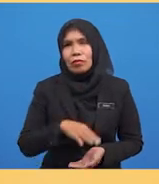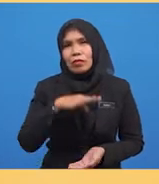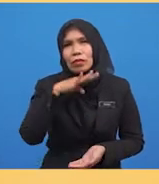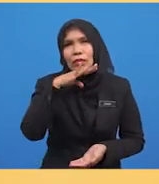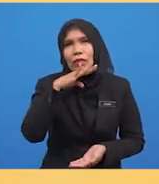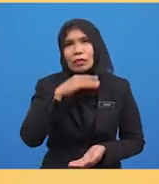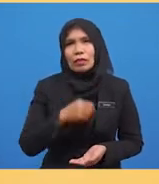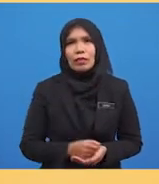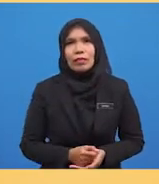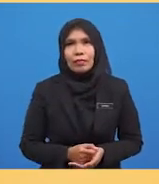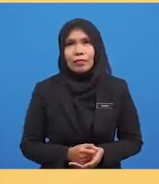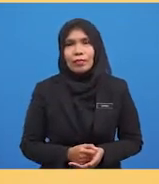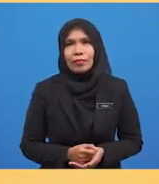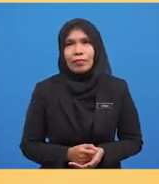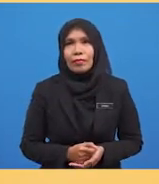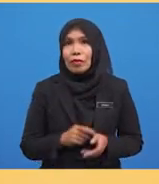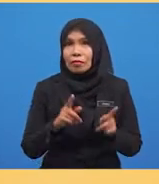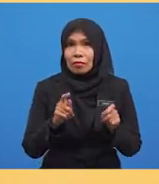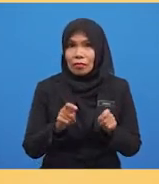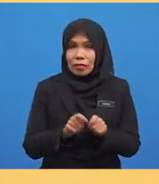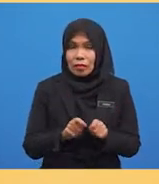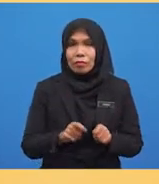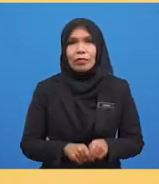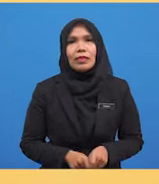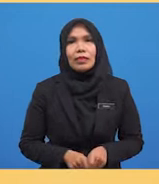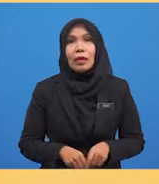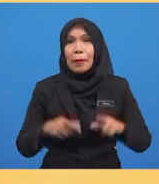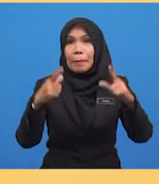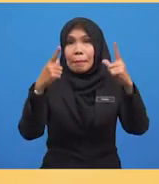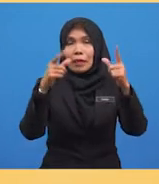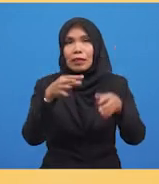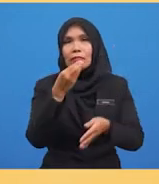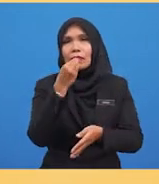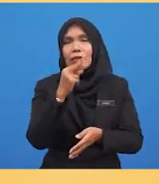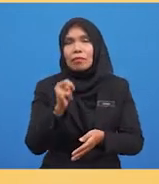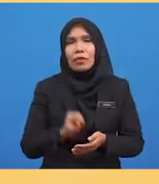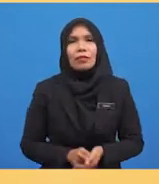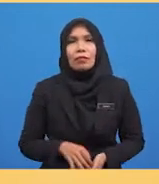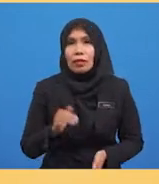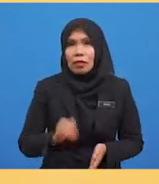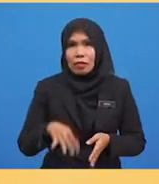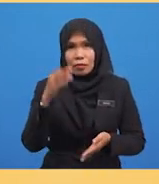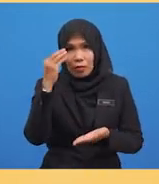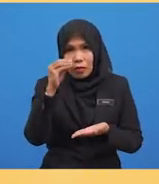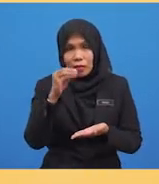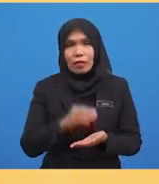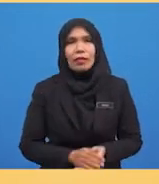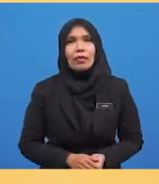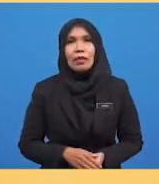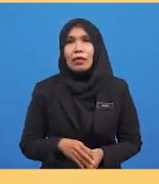perut, tetapi merupakan majlis santapan yang mengajar kepada penjamu